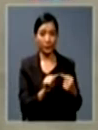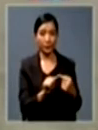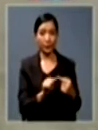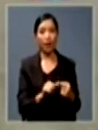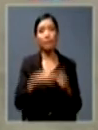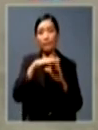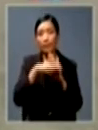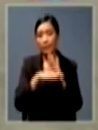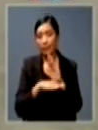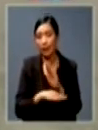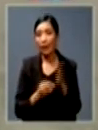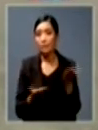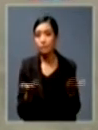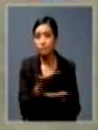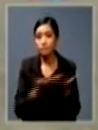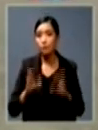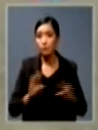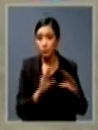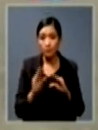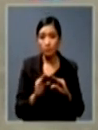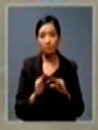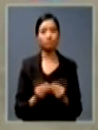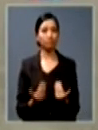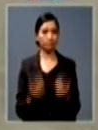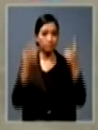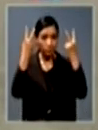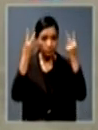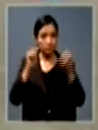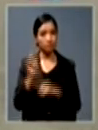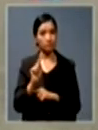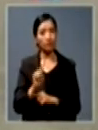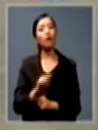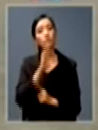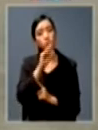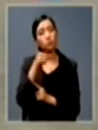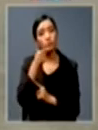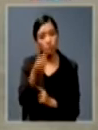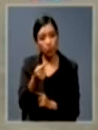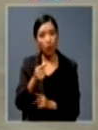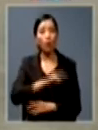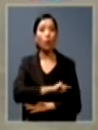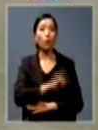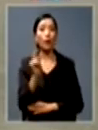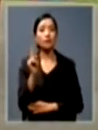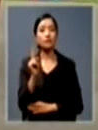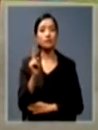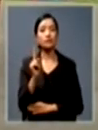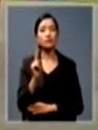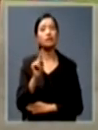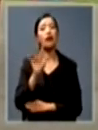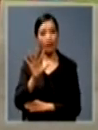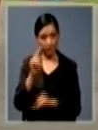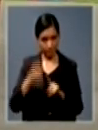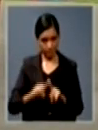อกันมาเยอะเหลือเกินเนี่ยนะครับปรากฏว่าท่านนายกรัฐมนตรีก็ปรารภเรื่องของวันพระราชสมภพคือวันที่5ธันวาคมน